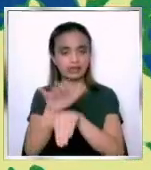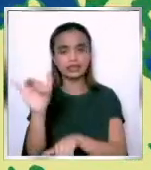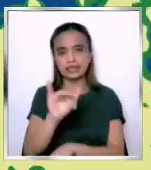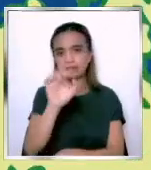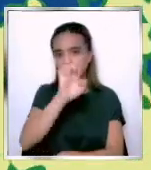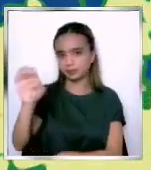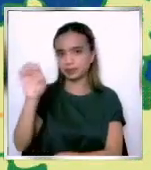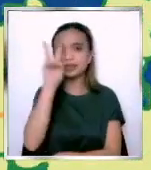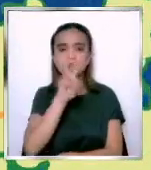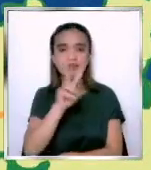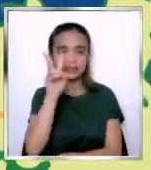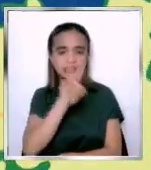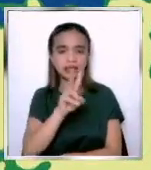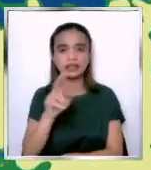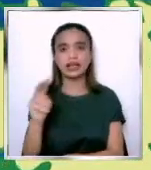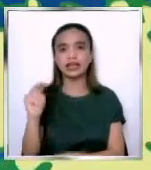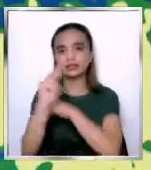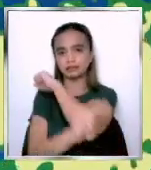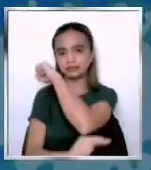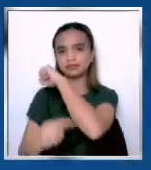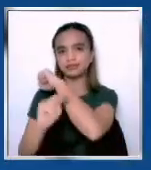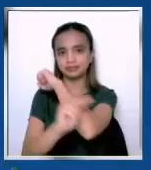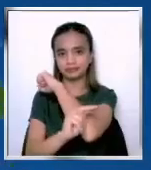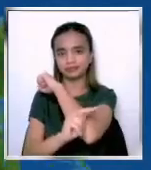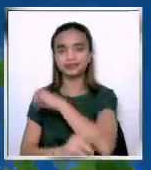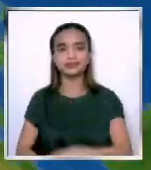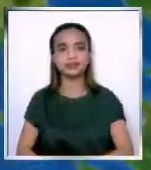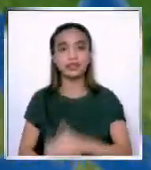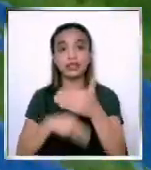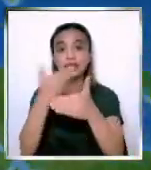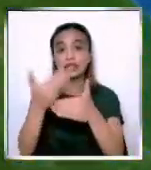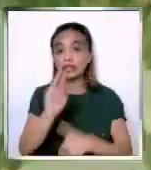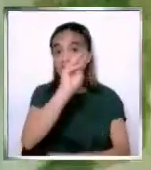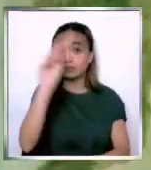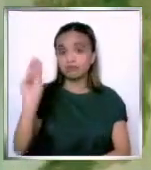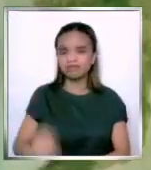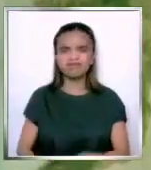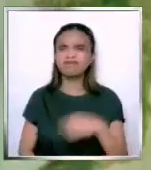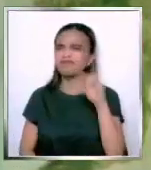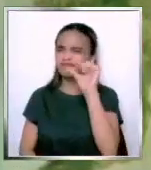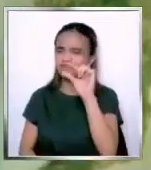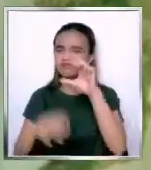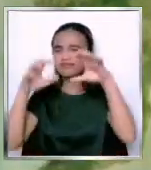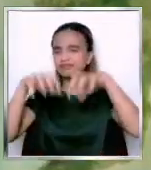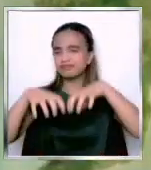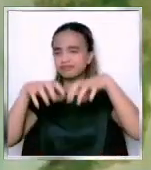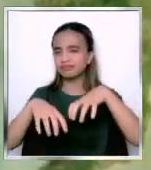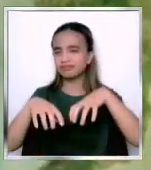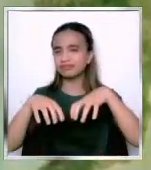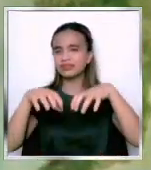at Negros Provinces. Sa Metro Manila, mababa ang tsansa ng ulan at kung magkakaroon man ay mga isolated lamang.